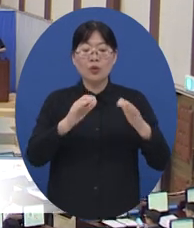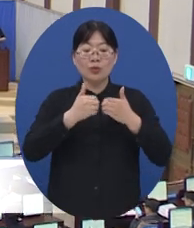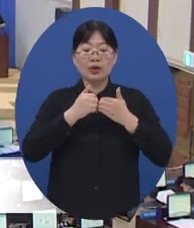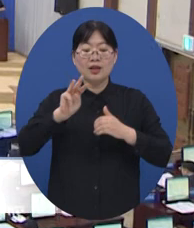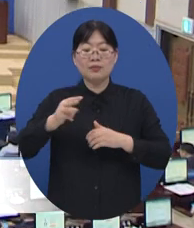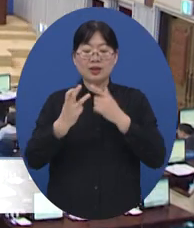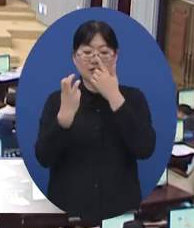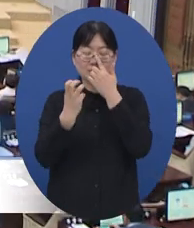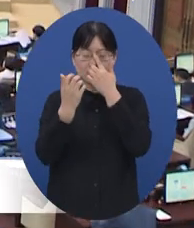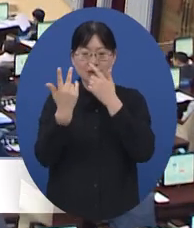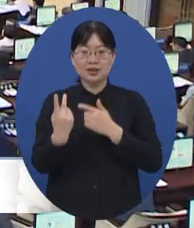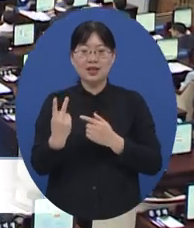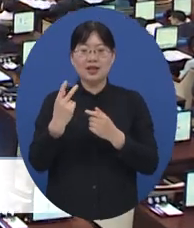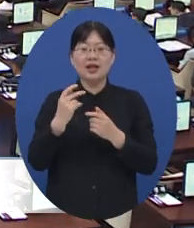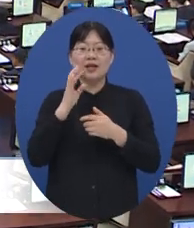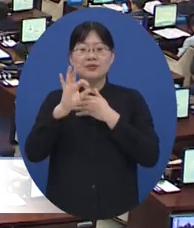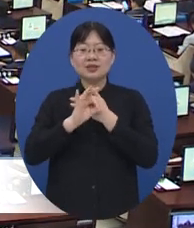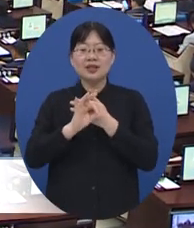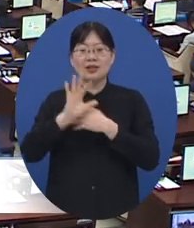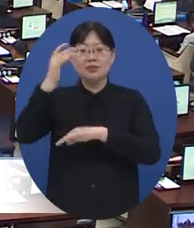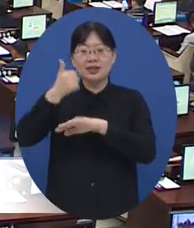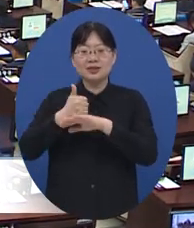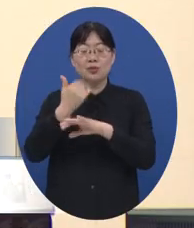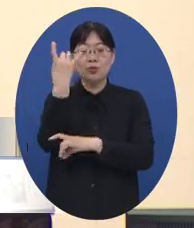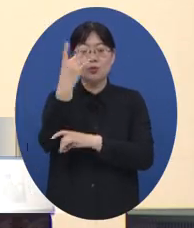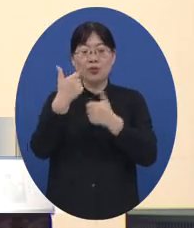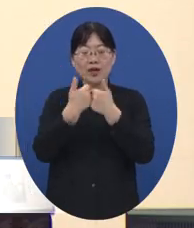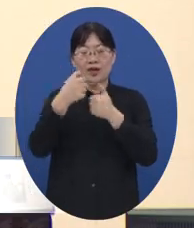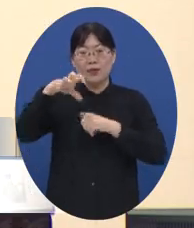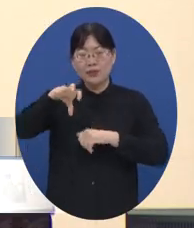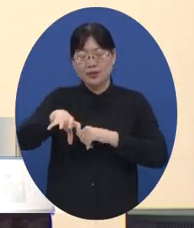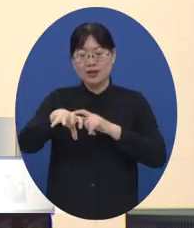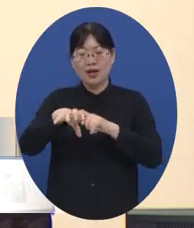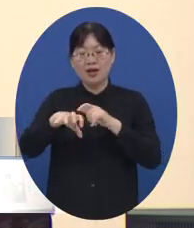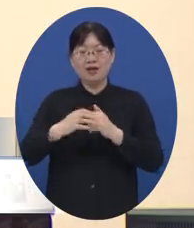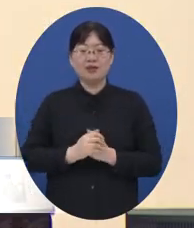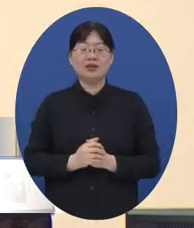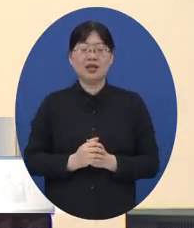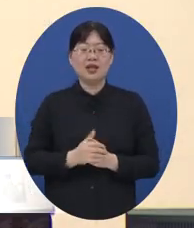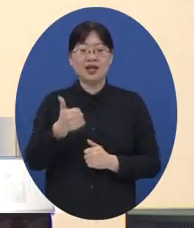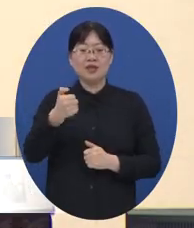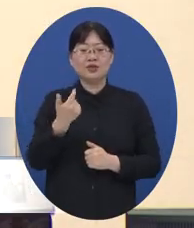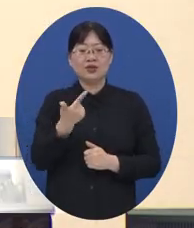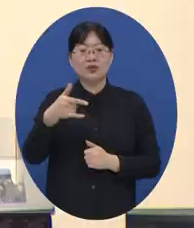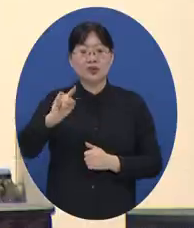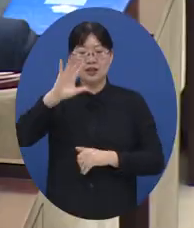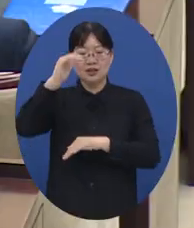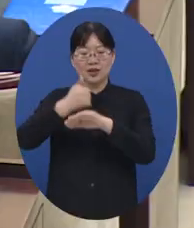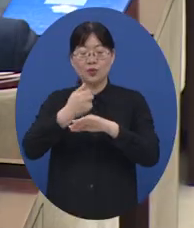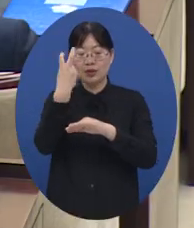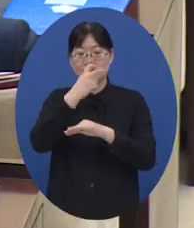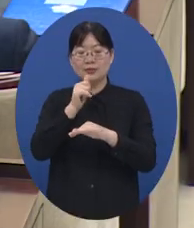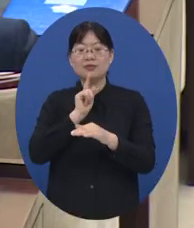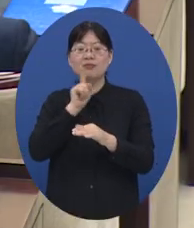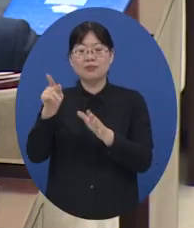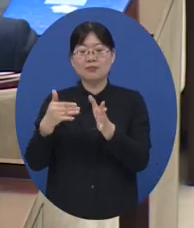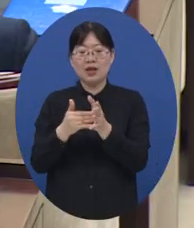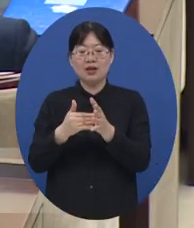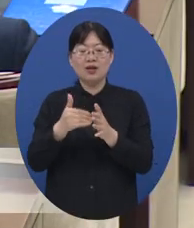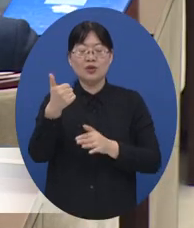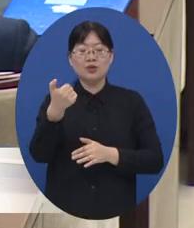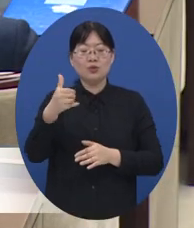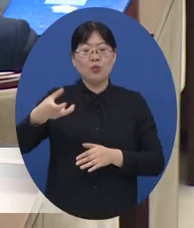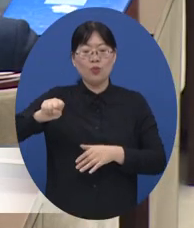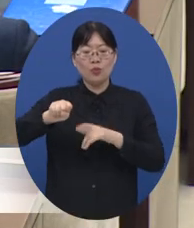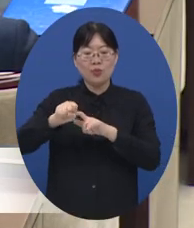경기도의회 제 337회 임시회 마지막 본회의 현장 소관 상임위를 거친 56개 안건을 최종 심의 했습니다